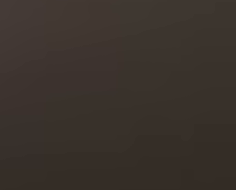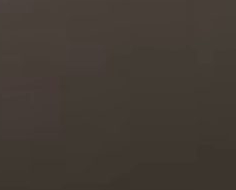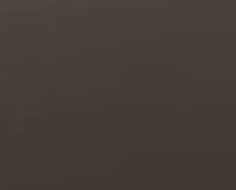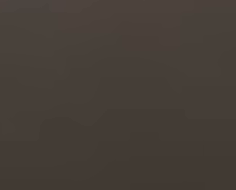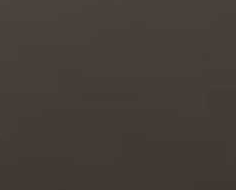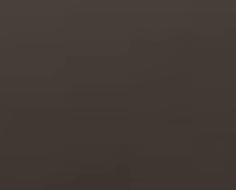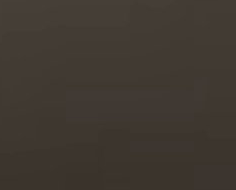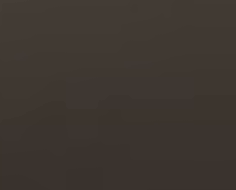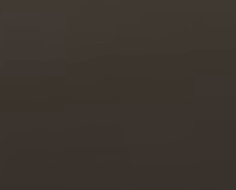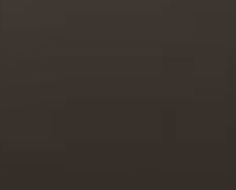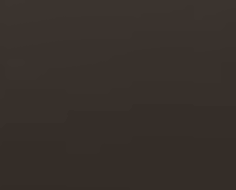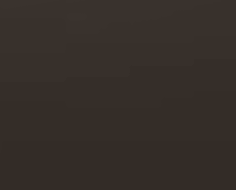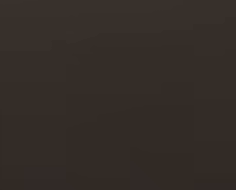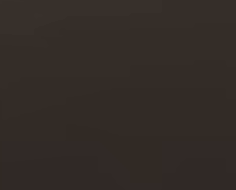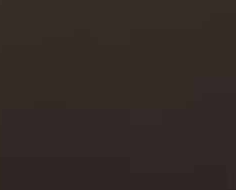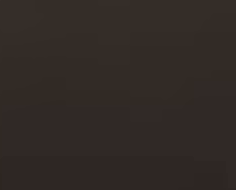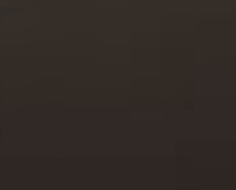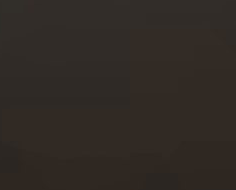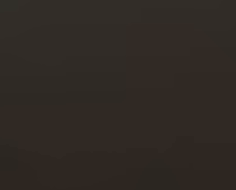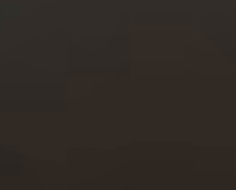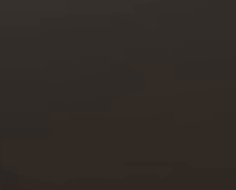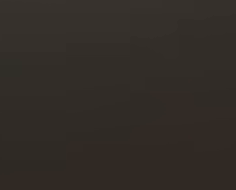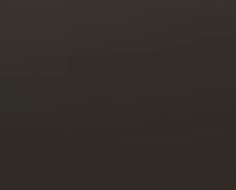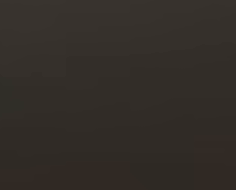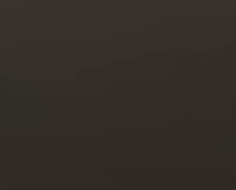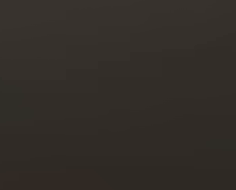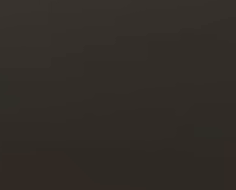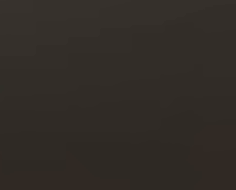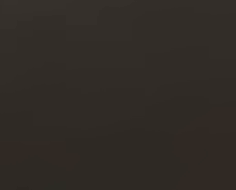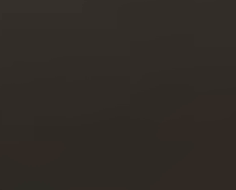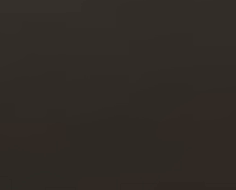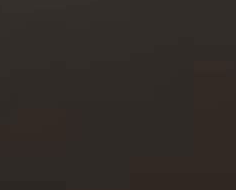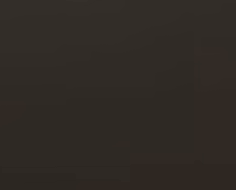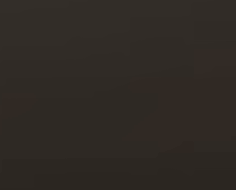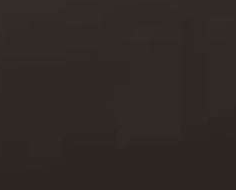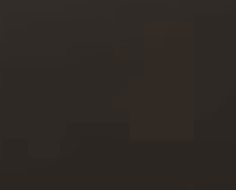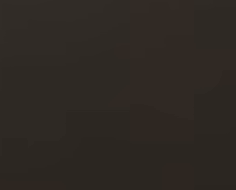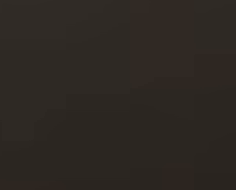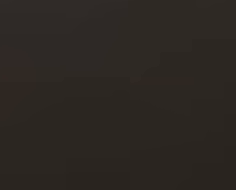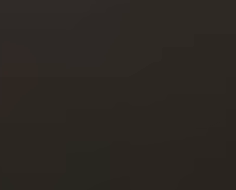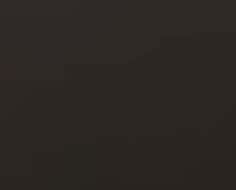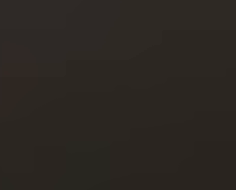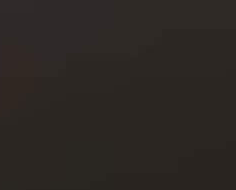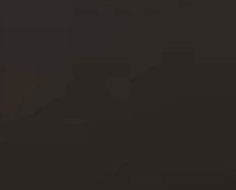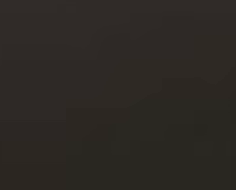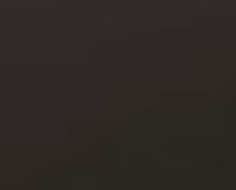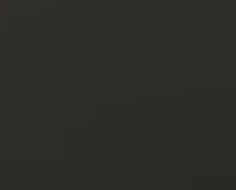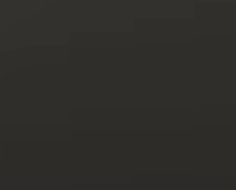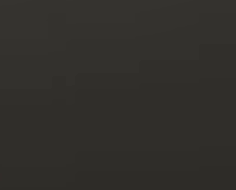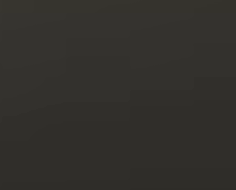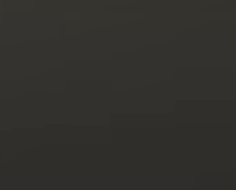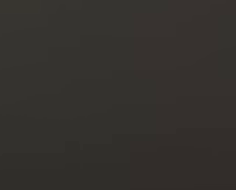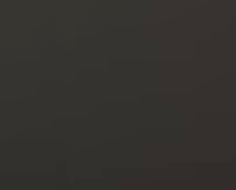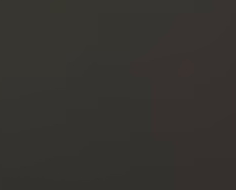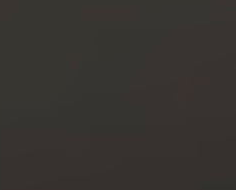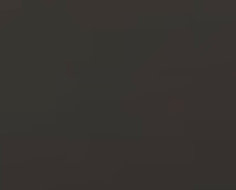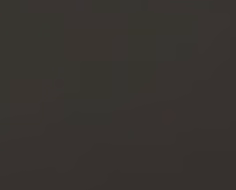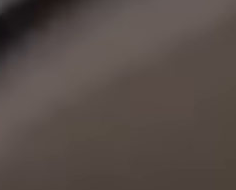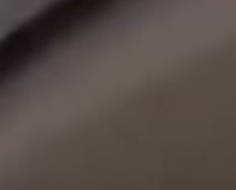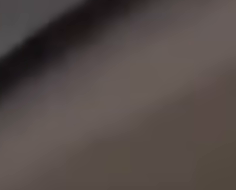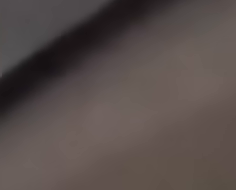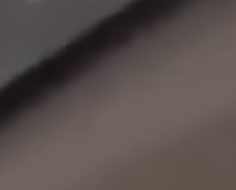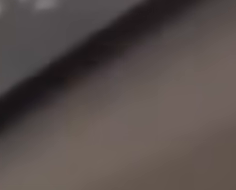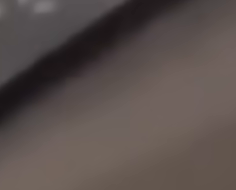Viral naman ngayon ang videong ito nakuha naman sa Makati kung saan makikitang kinukubabawan ng isang lalaking nakaputing